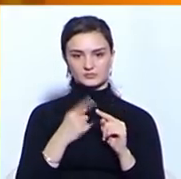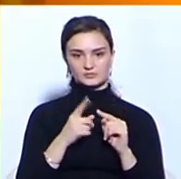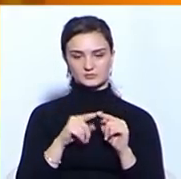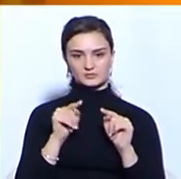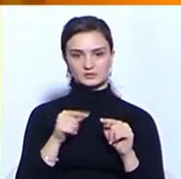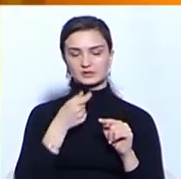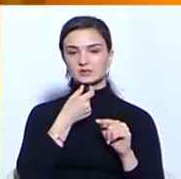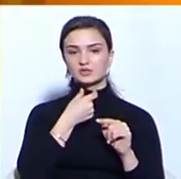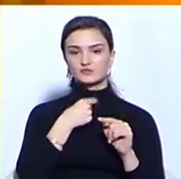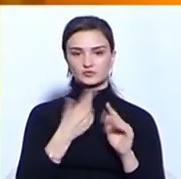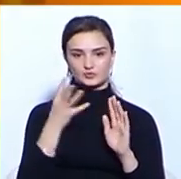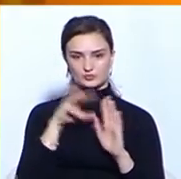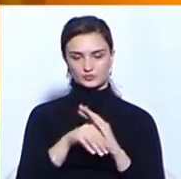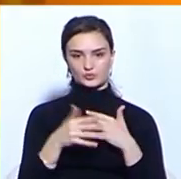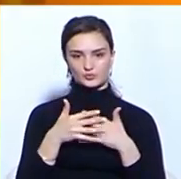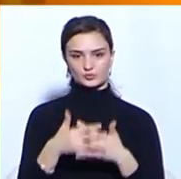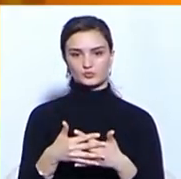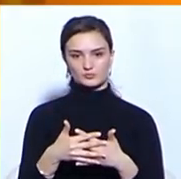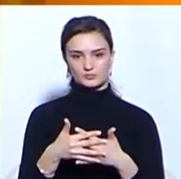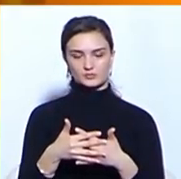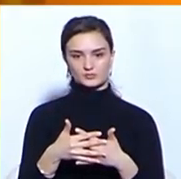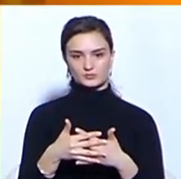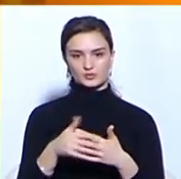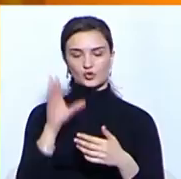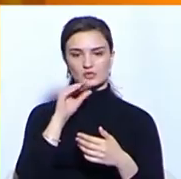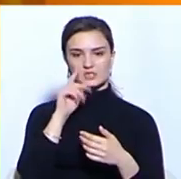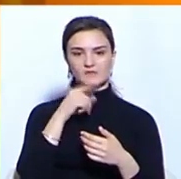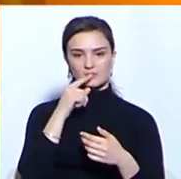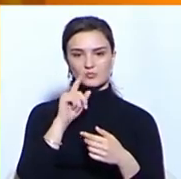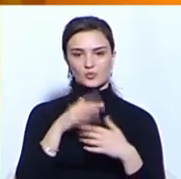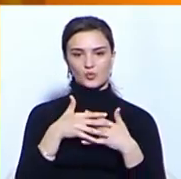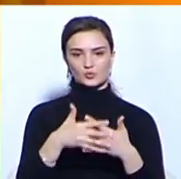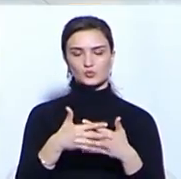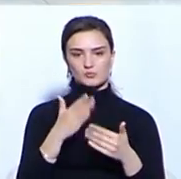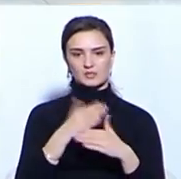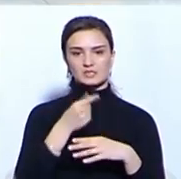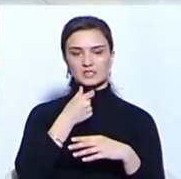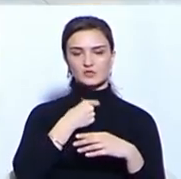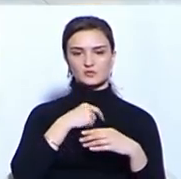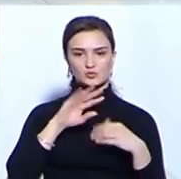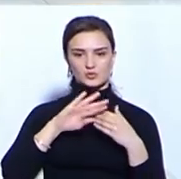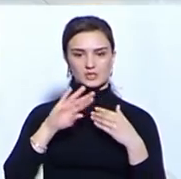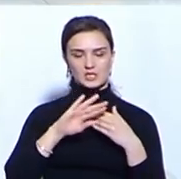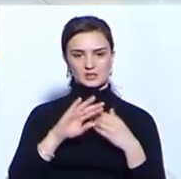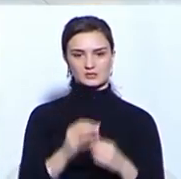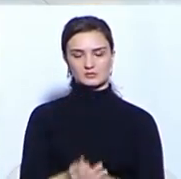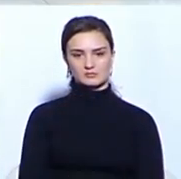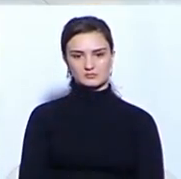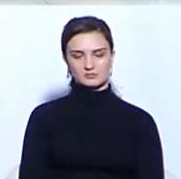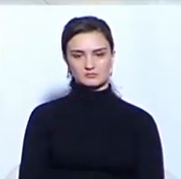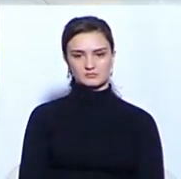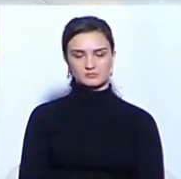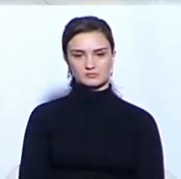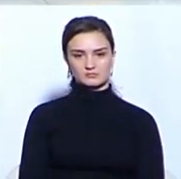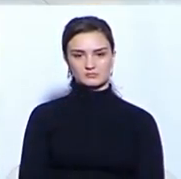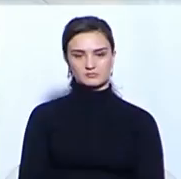ვამბობ, არის საშვილოსნოში ორსულობა. როდის ვამბობთ, რომ ორსულობა არის საშვილოსნოს გარეთ? აი ჩვენი